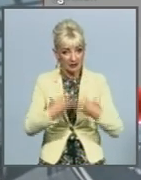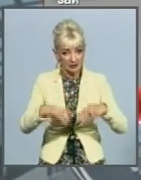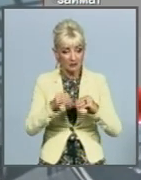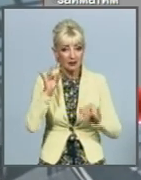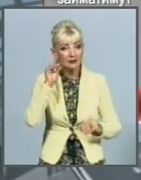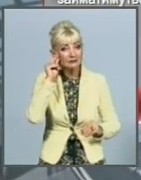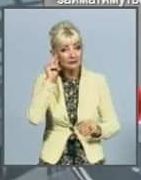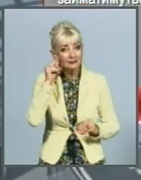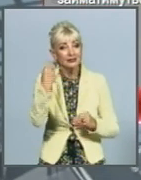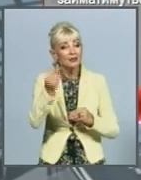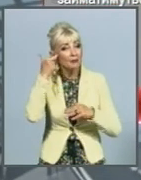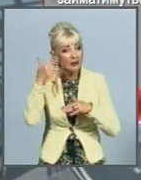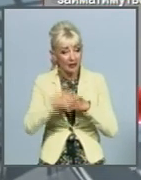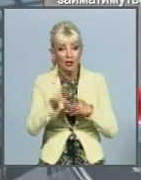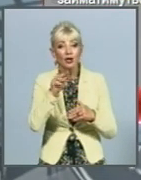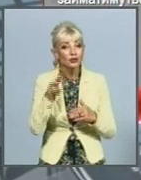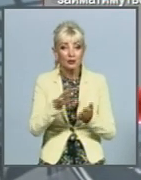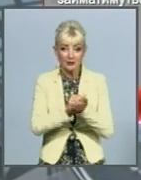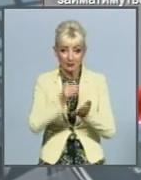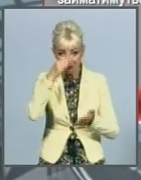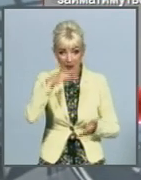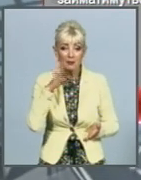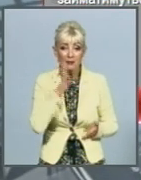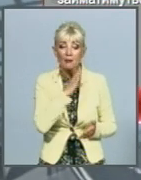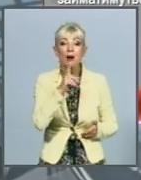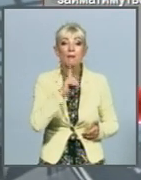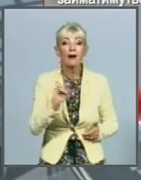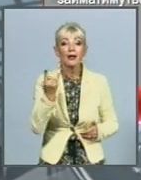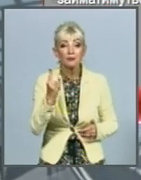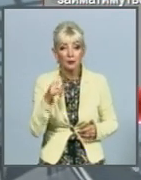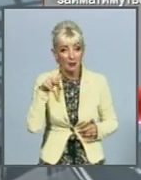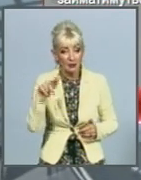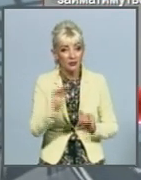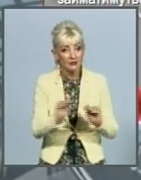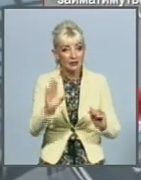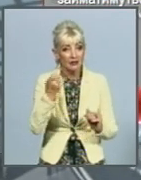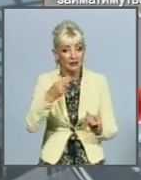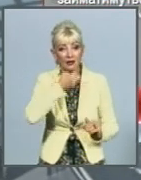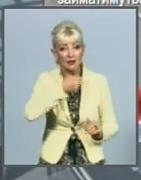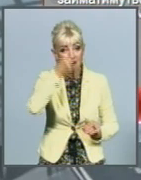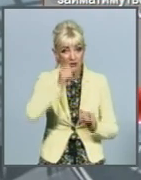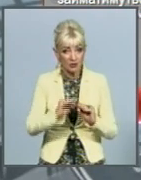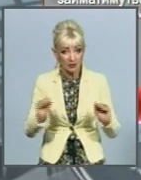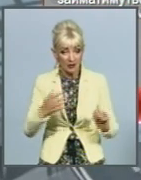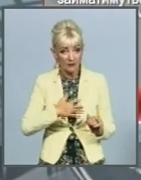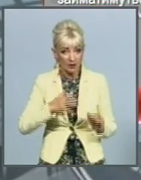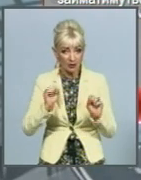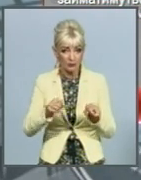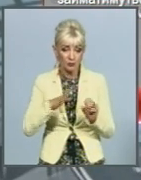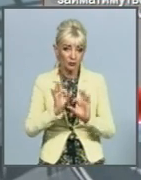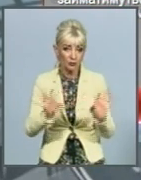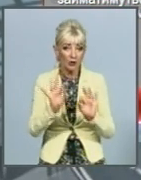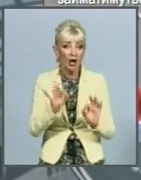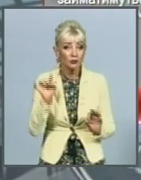дати зрозуміти, чим займатимуться батьки, поки дитина в дитсадку. Для старших дітей актуальною може бути розповідь про